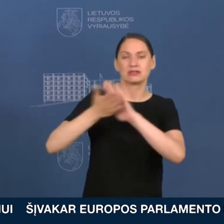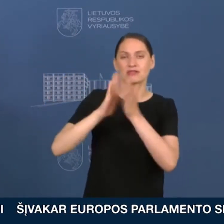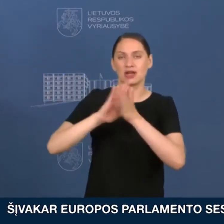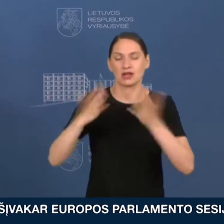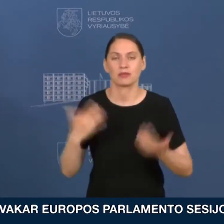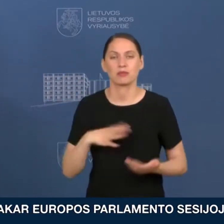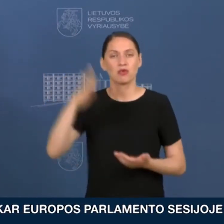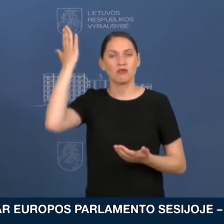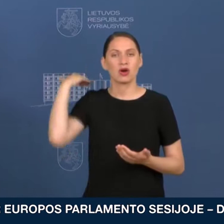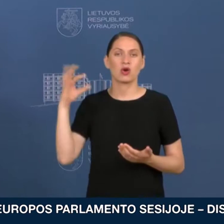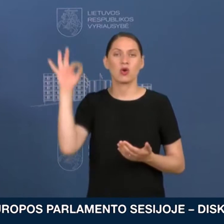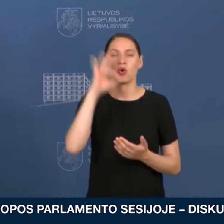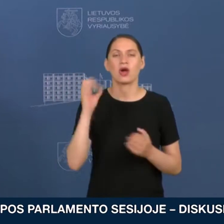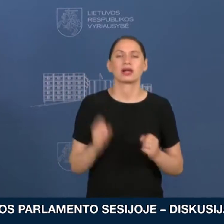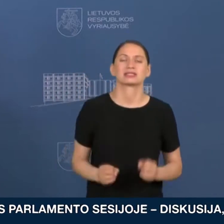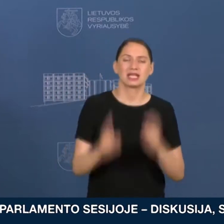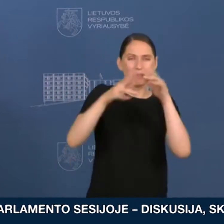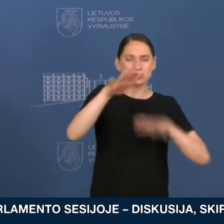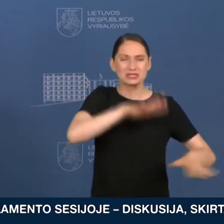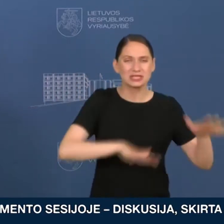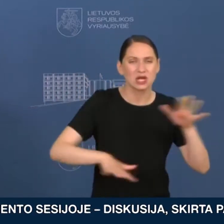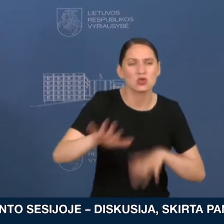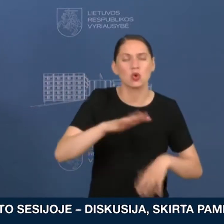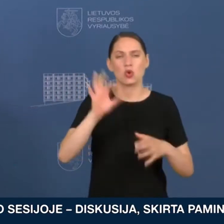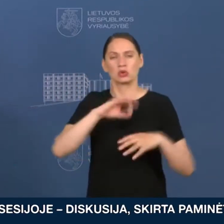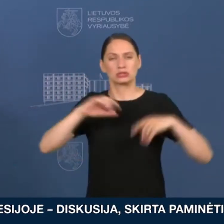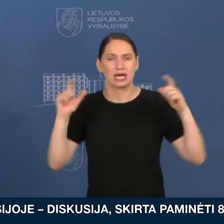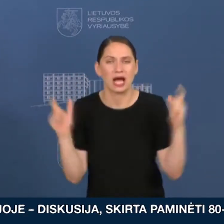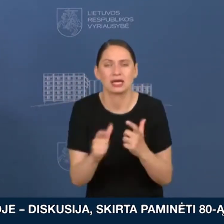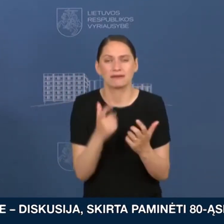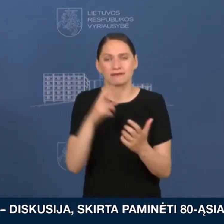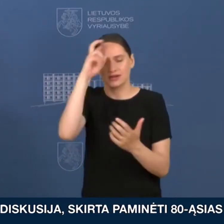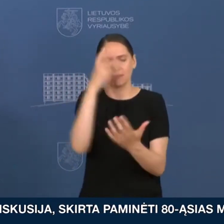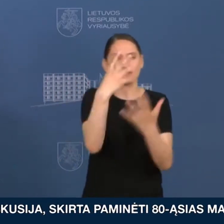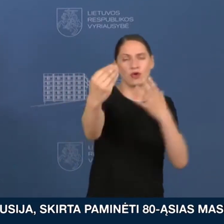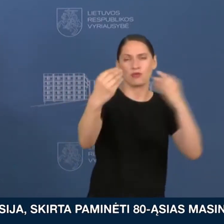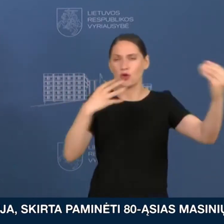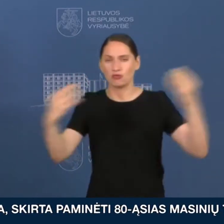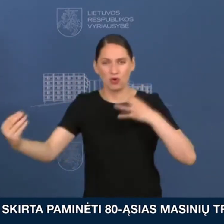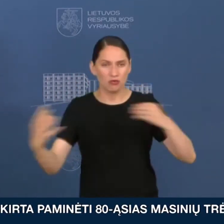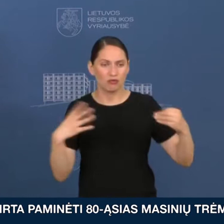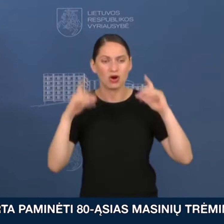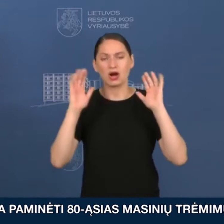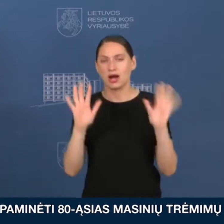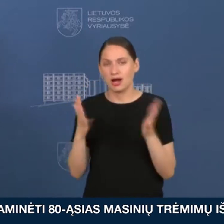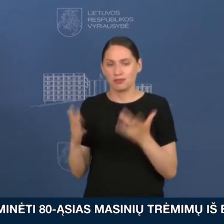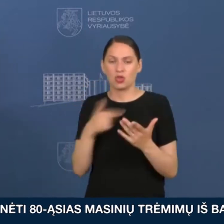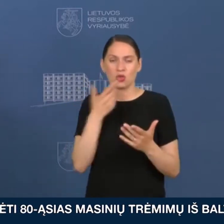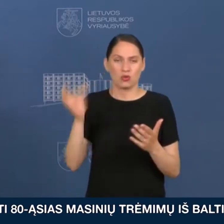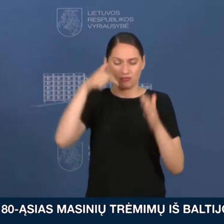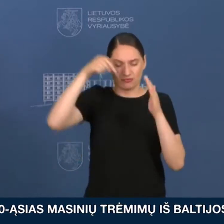kalbėjom apie karantiną, ekstremalią situaciją, įvairias žaidimo taisyklės ir kaip mes jų turime laikytis daugiau